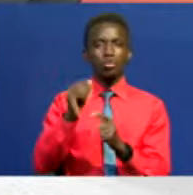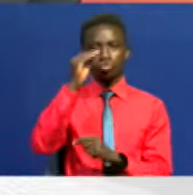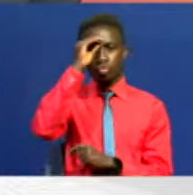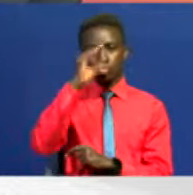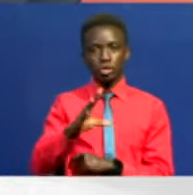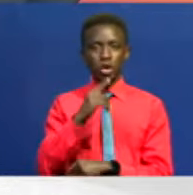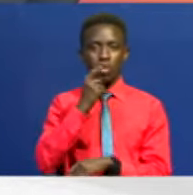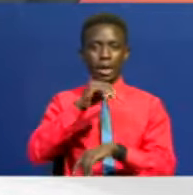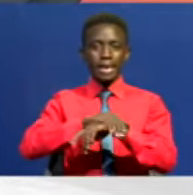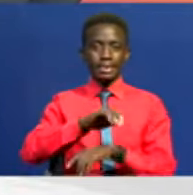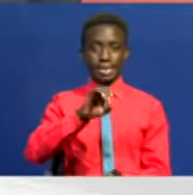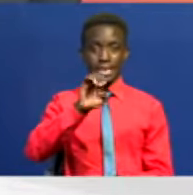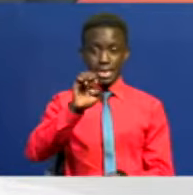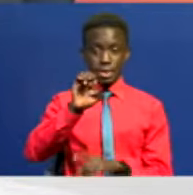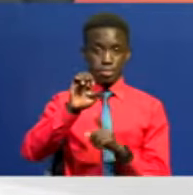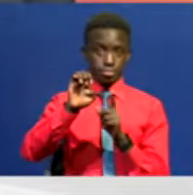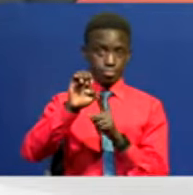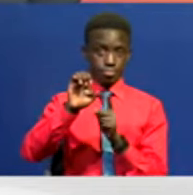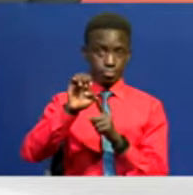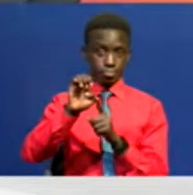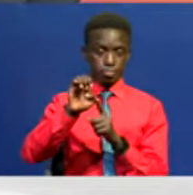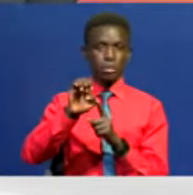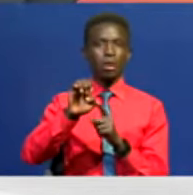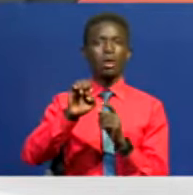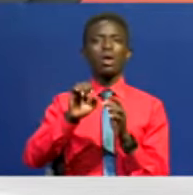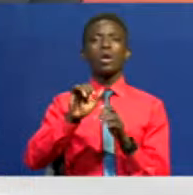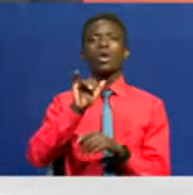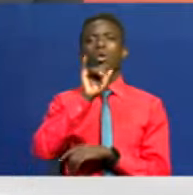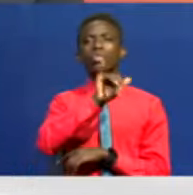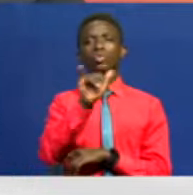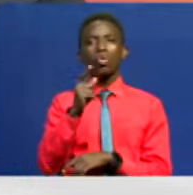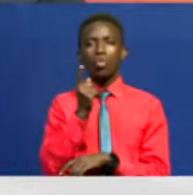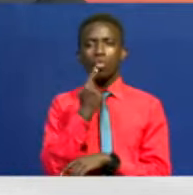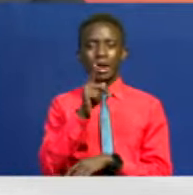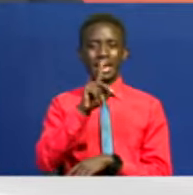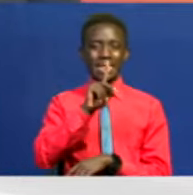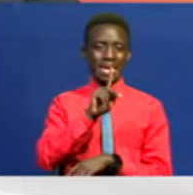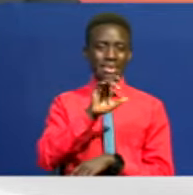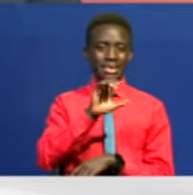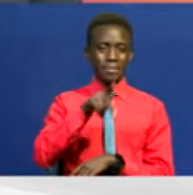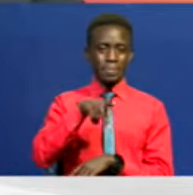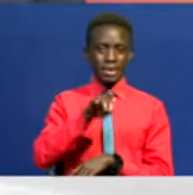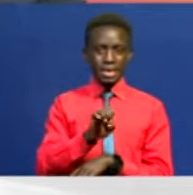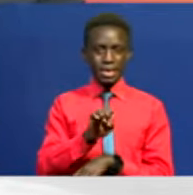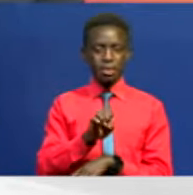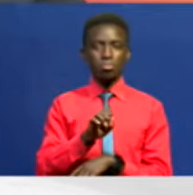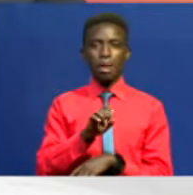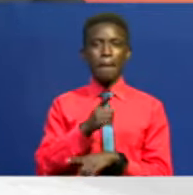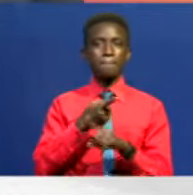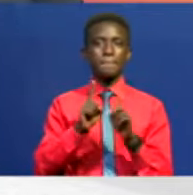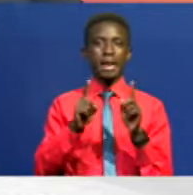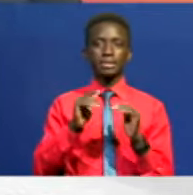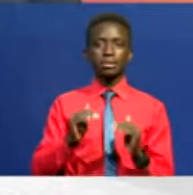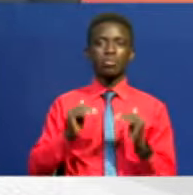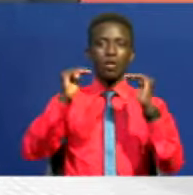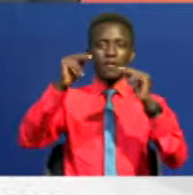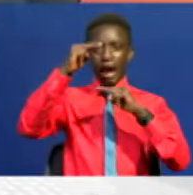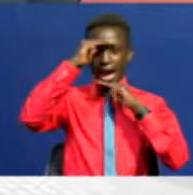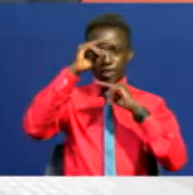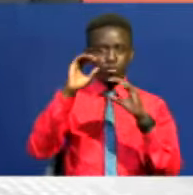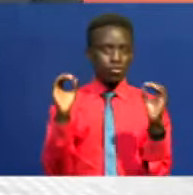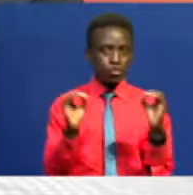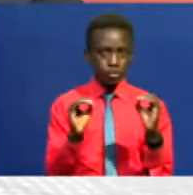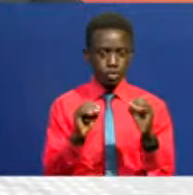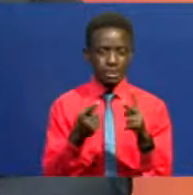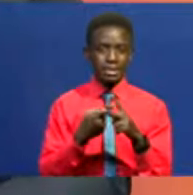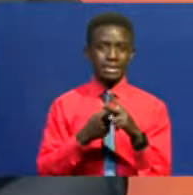E na amepata, na wale ambao wamefanya KCP lakini hawakufanikiwa kwenda high school, inawachukua wale,